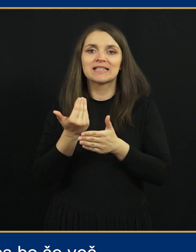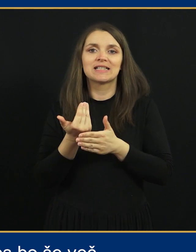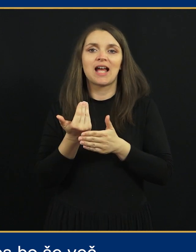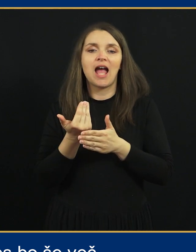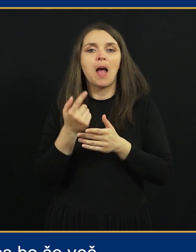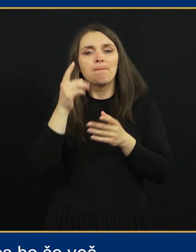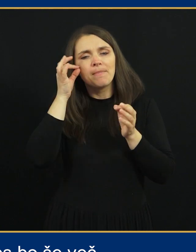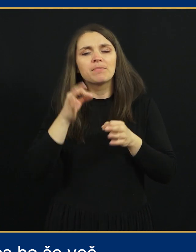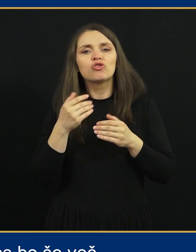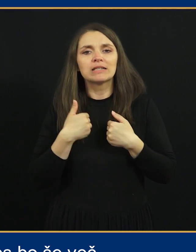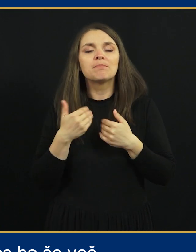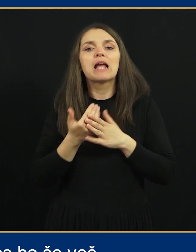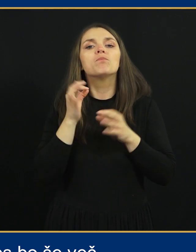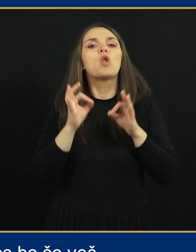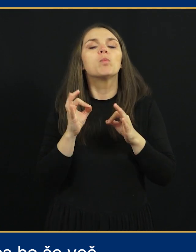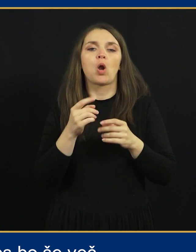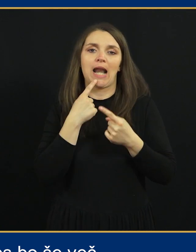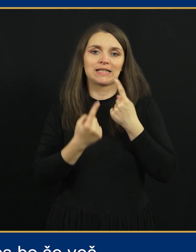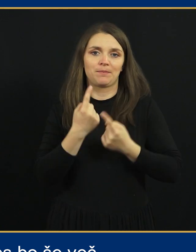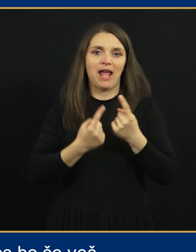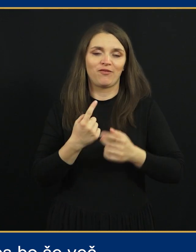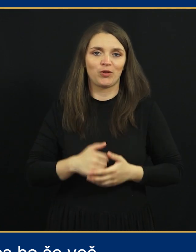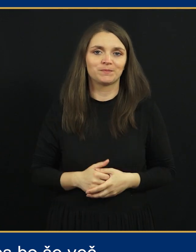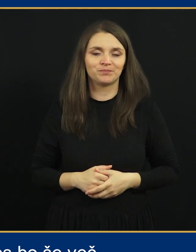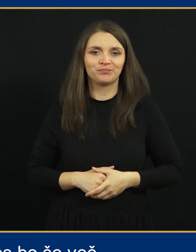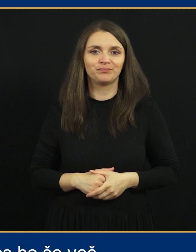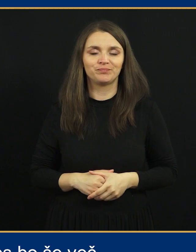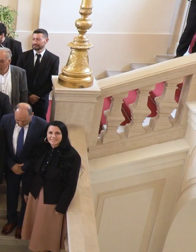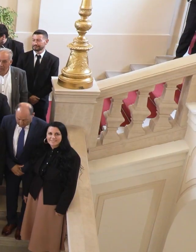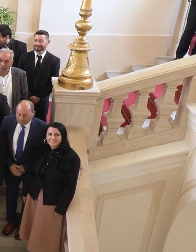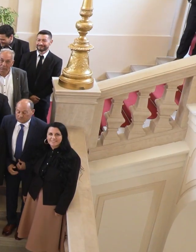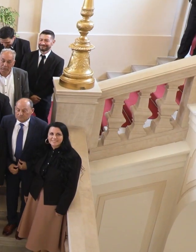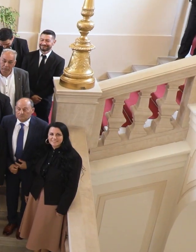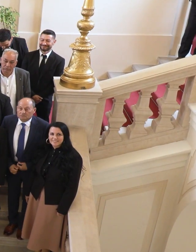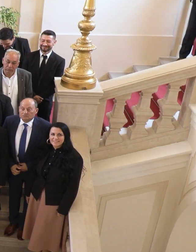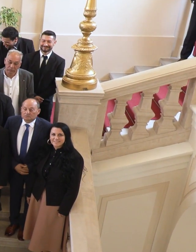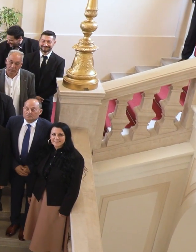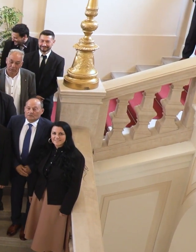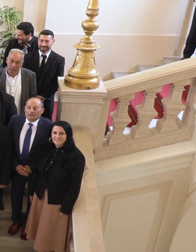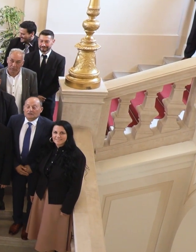več priložnosti za pripričana sem dobro razpravo.